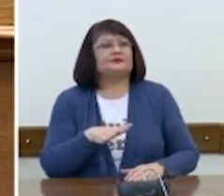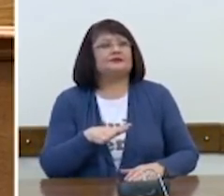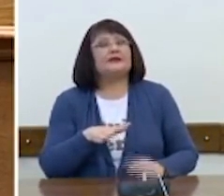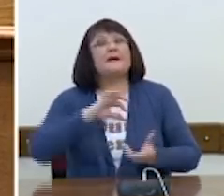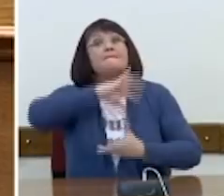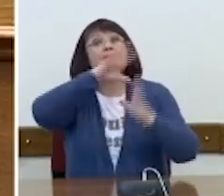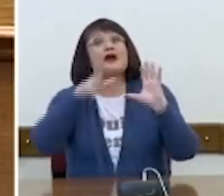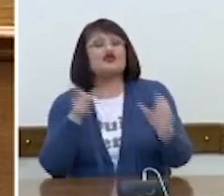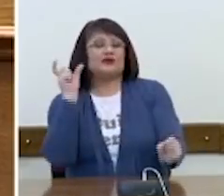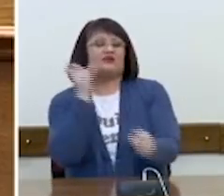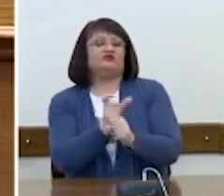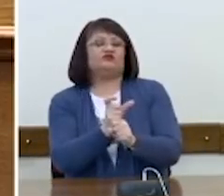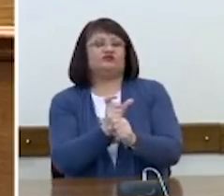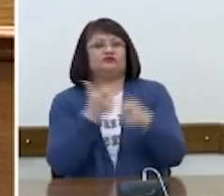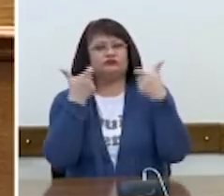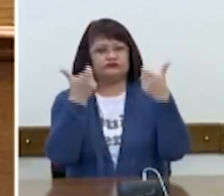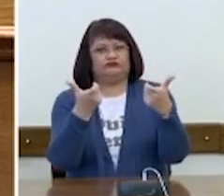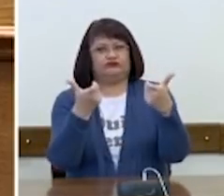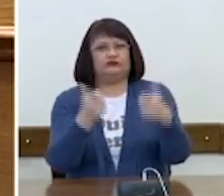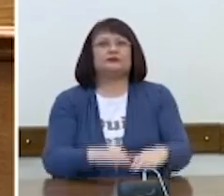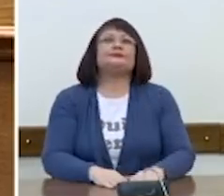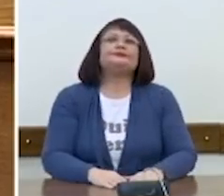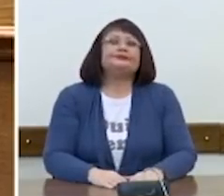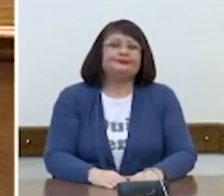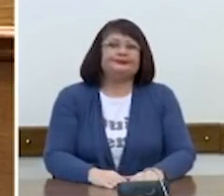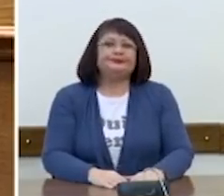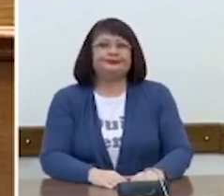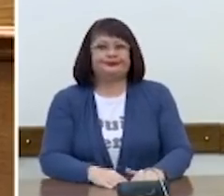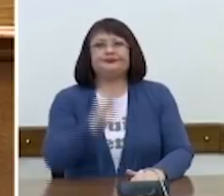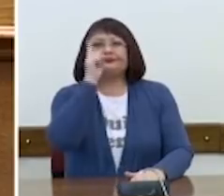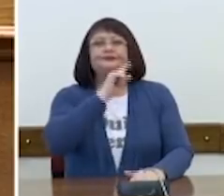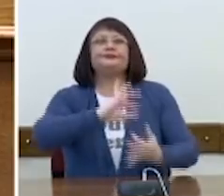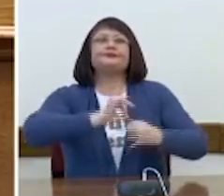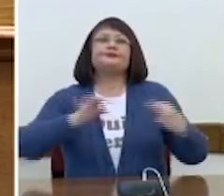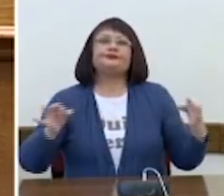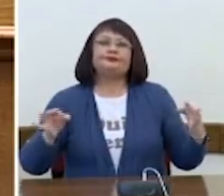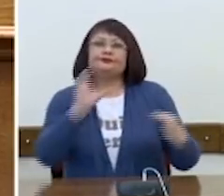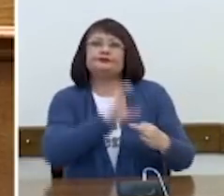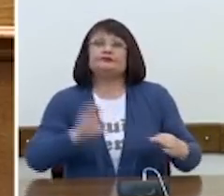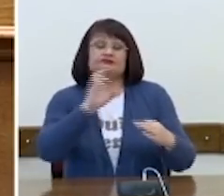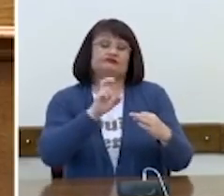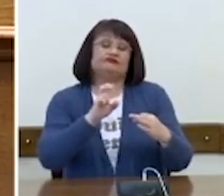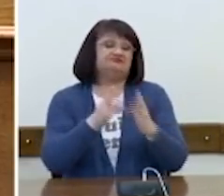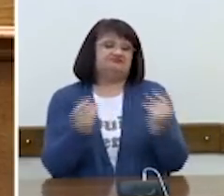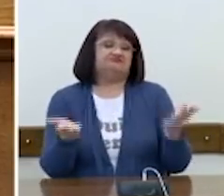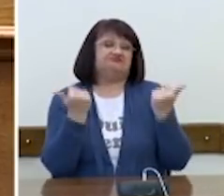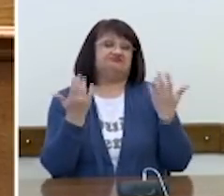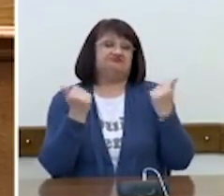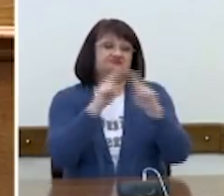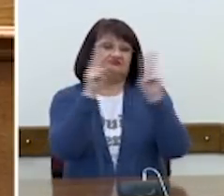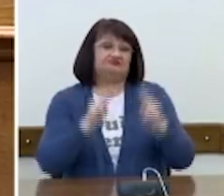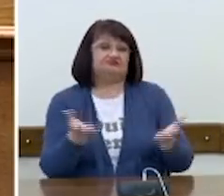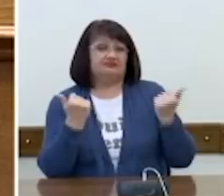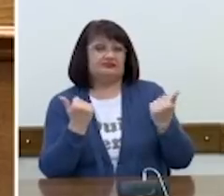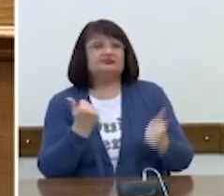χωροφύλακα. Τα παραμύθια για δήθεν απουσία της Ευρωπαϊκής Ένωσης από το διεθνές προσκήνιο δεν